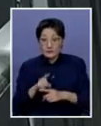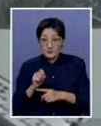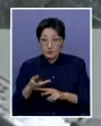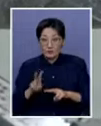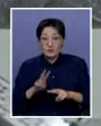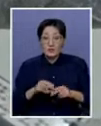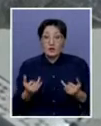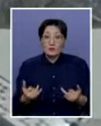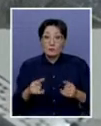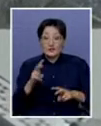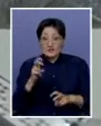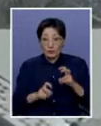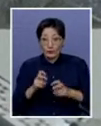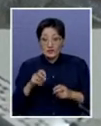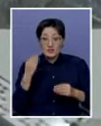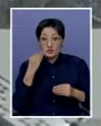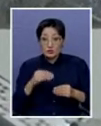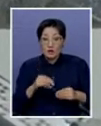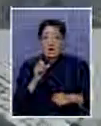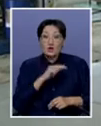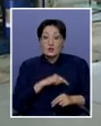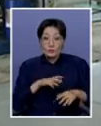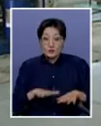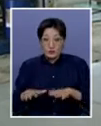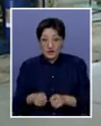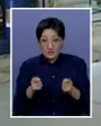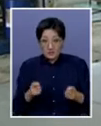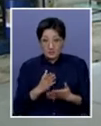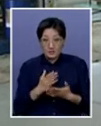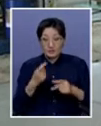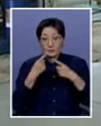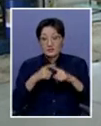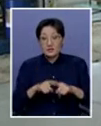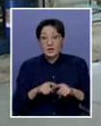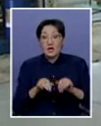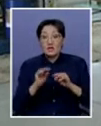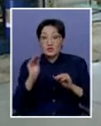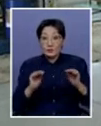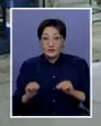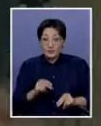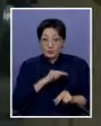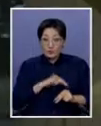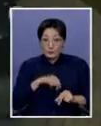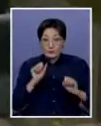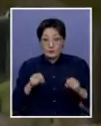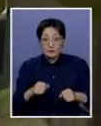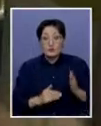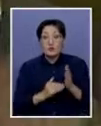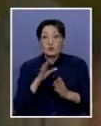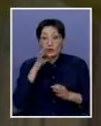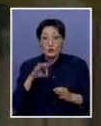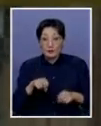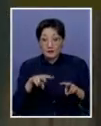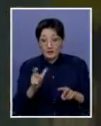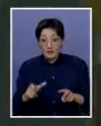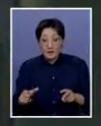Бұл ретте заманауи зауыттарда сапалы жұмыс орындары құрылып жатыр. Ал технологиялық жабдықтарда жұмыс істей алатын жоғары білікті